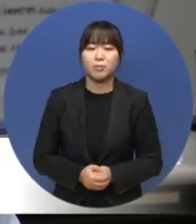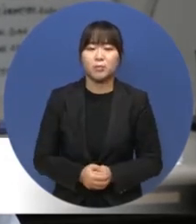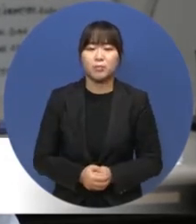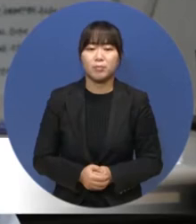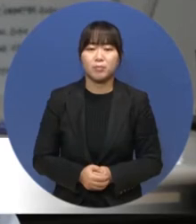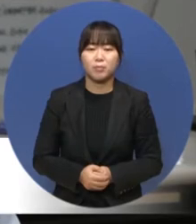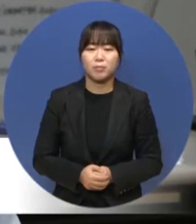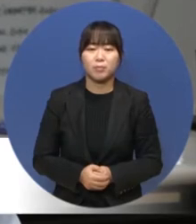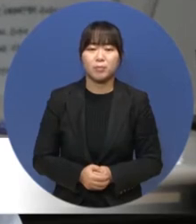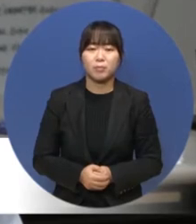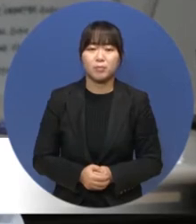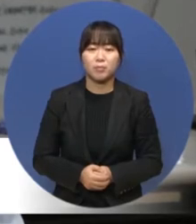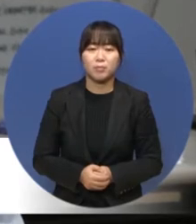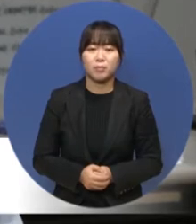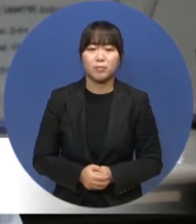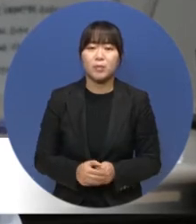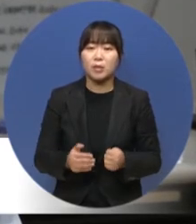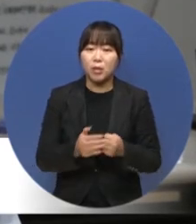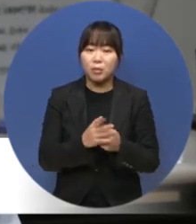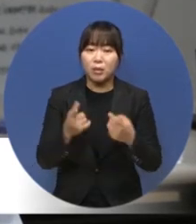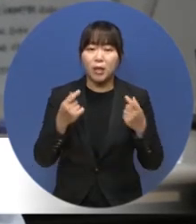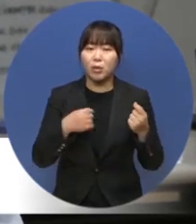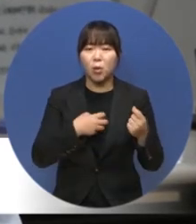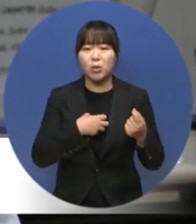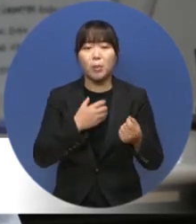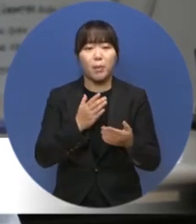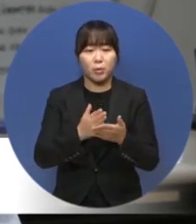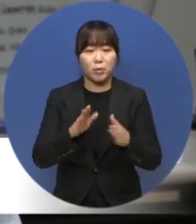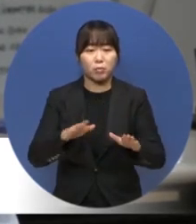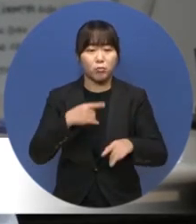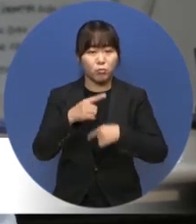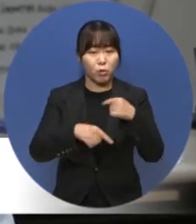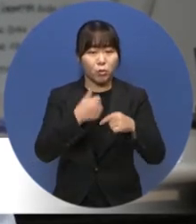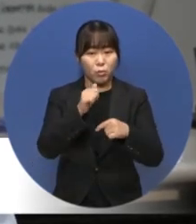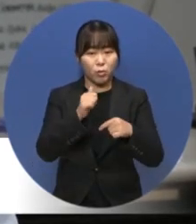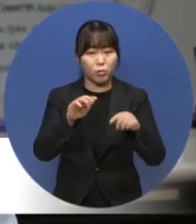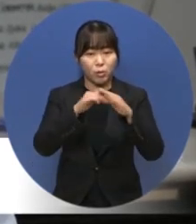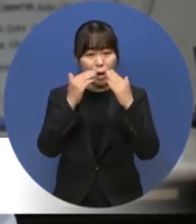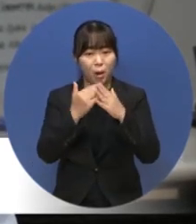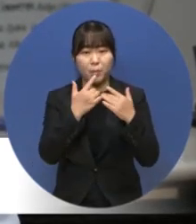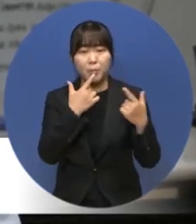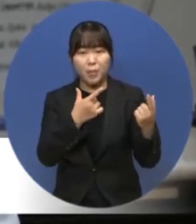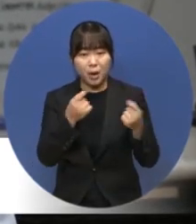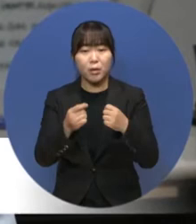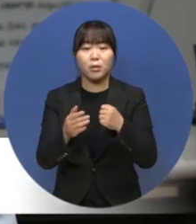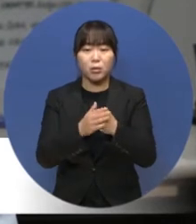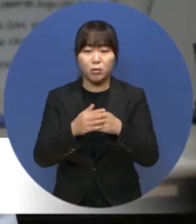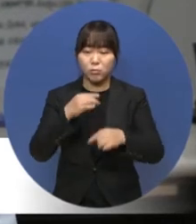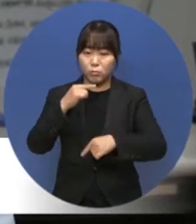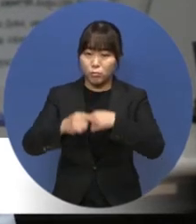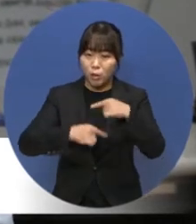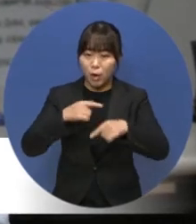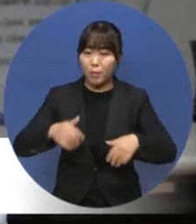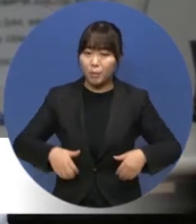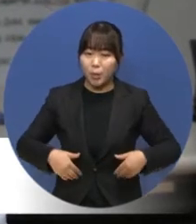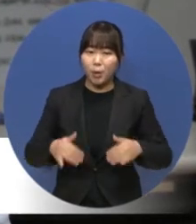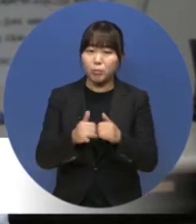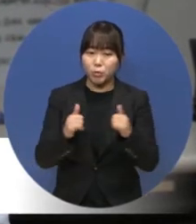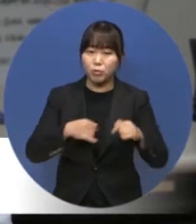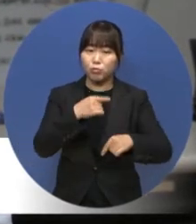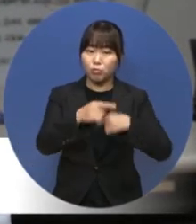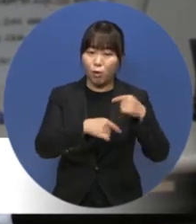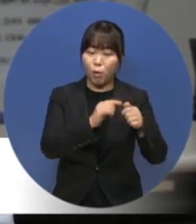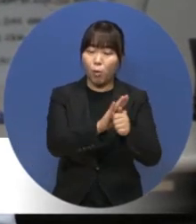했었습니다. 그래서 이제 그런 거 걱정 없이 지금 수화 통역도 다 해주고 하니까 수화가 필요하신 분은